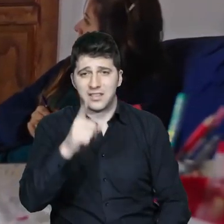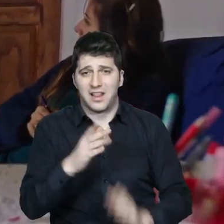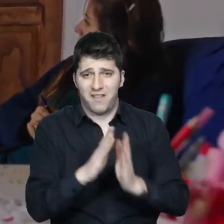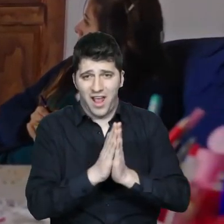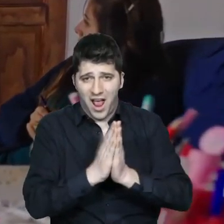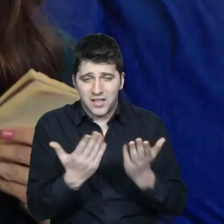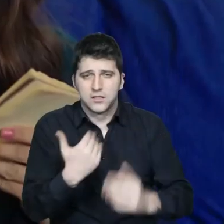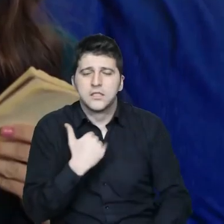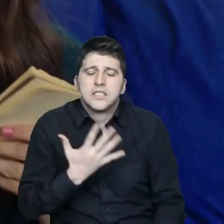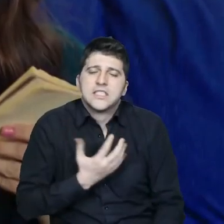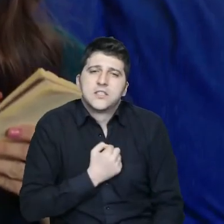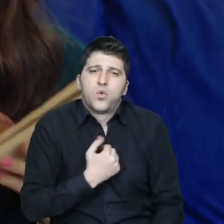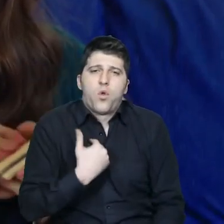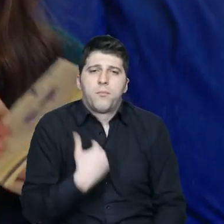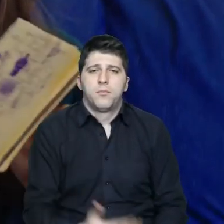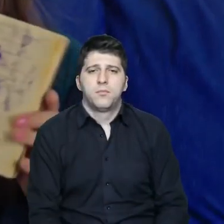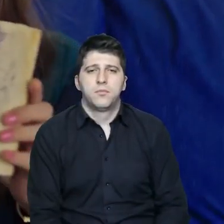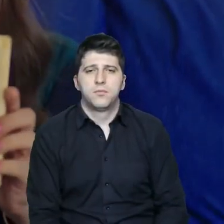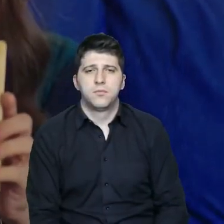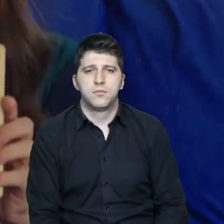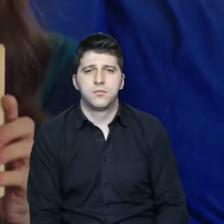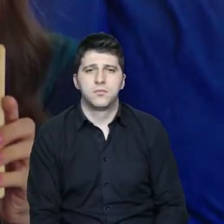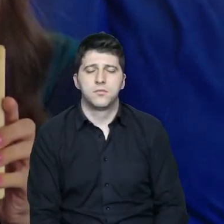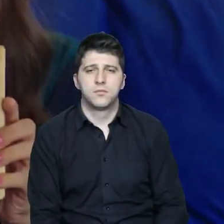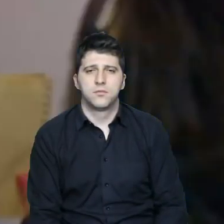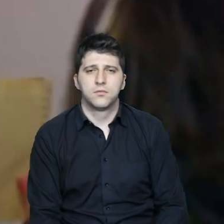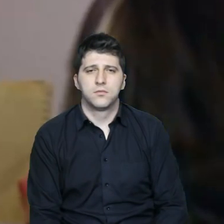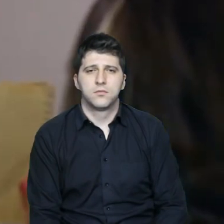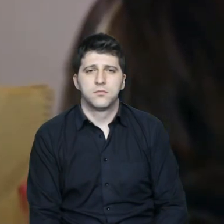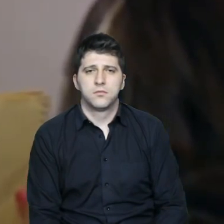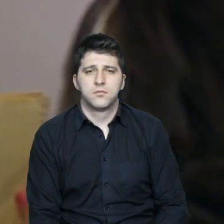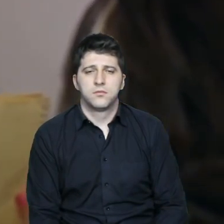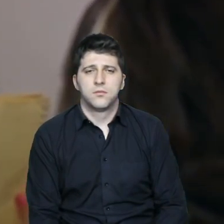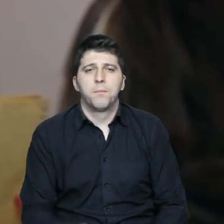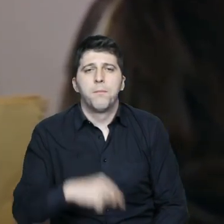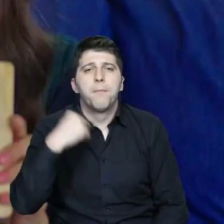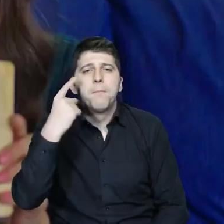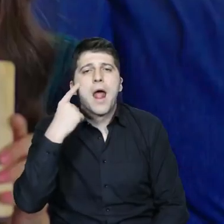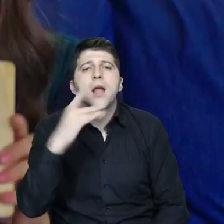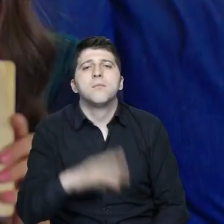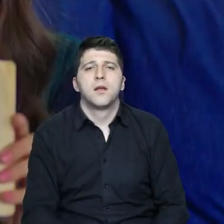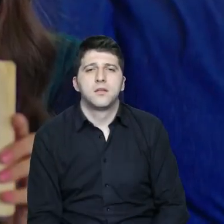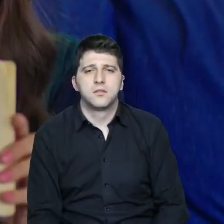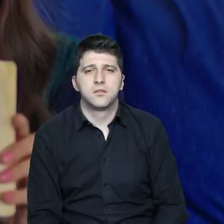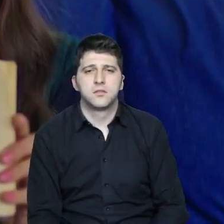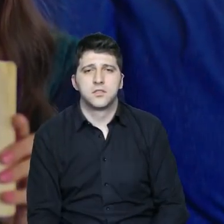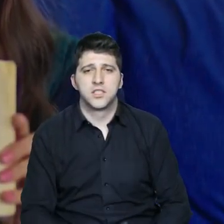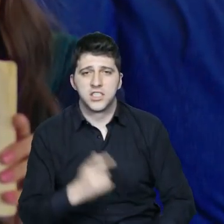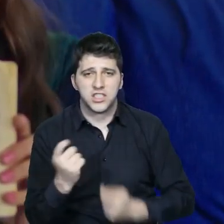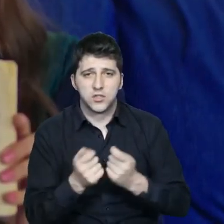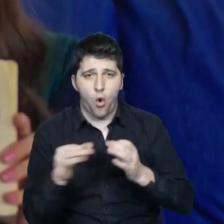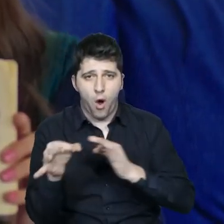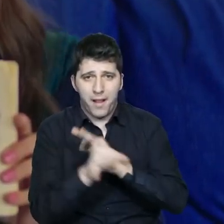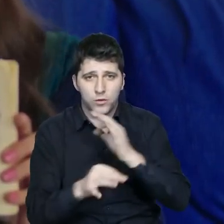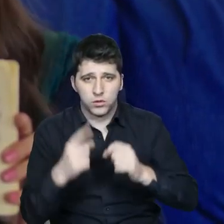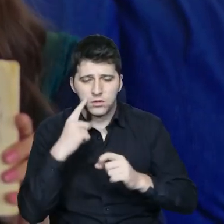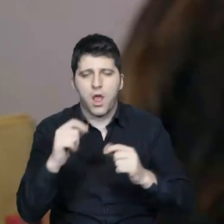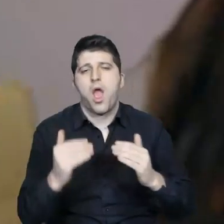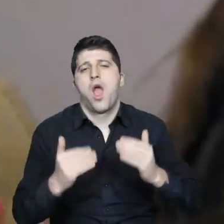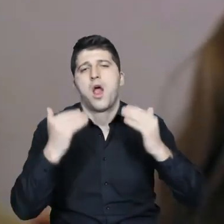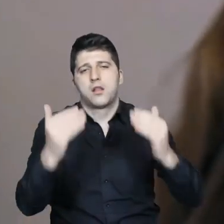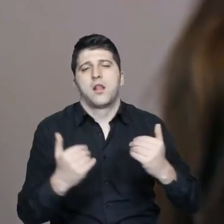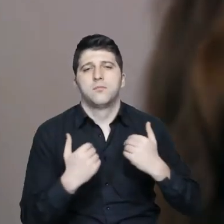benim yüreğim sıkışıyor ya. Aysu defteri gösterdi. Merak etme. İşin operasyonel kısmını şimdilik